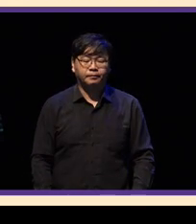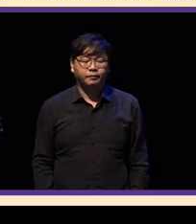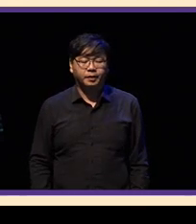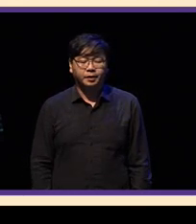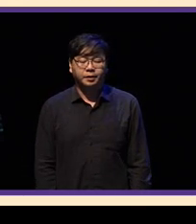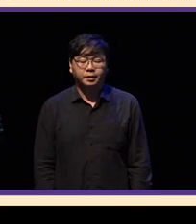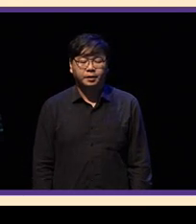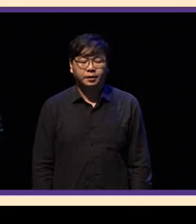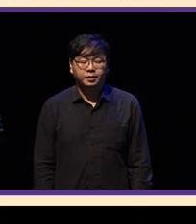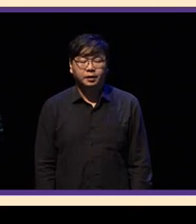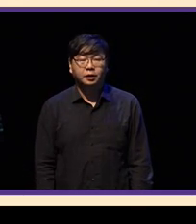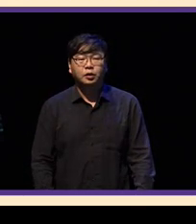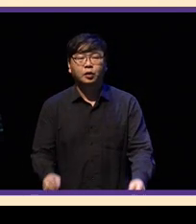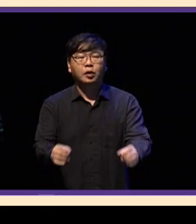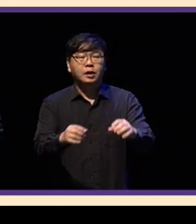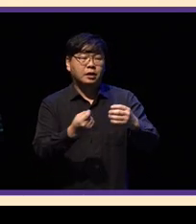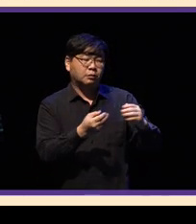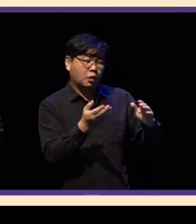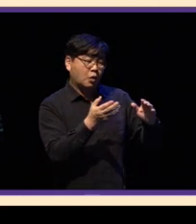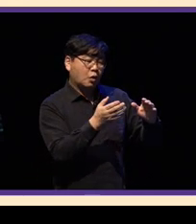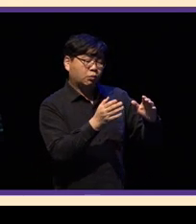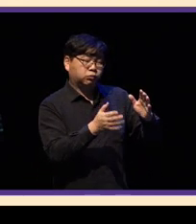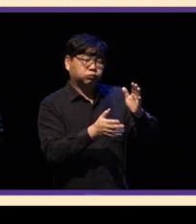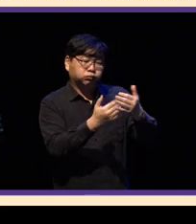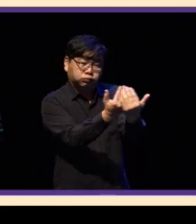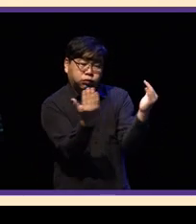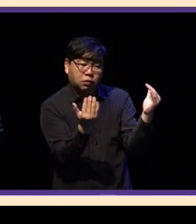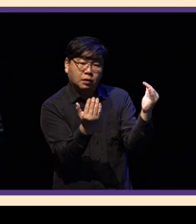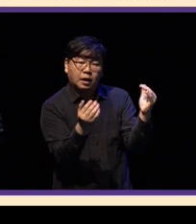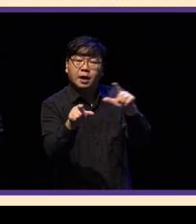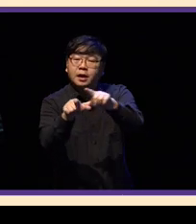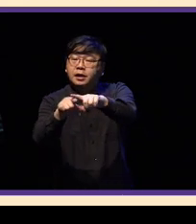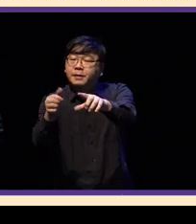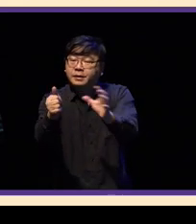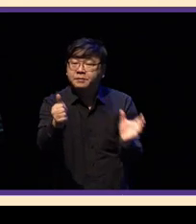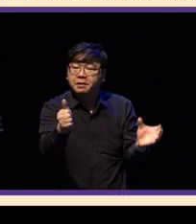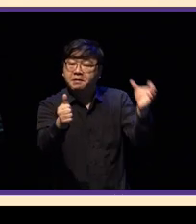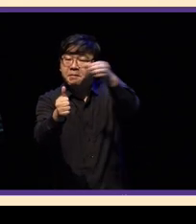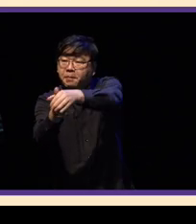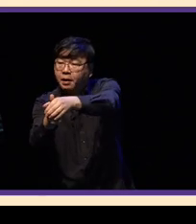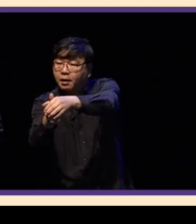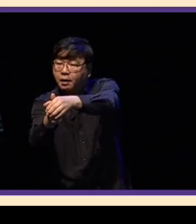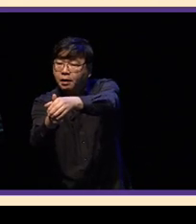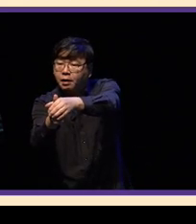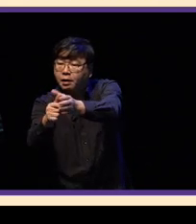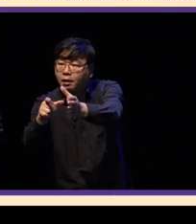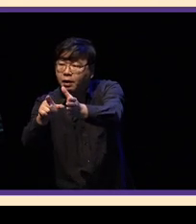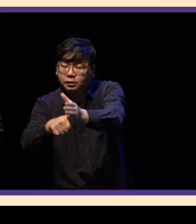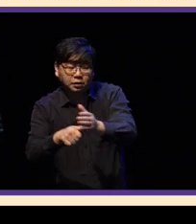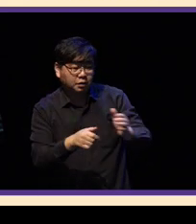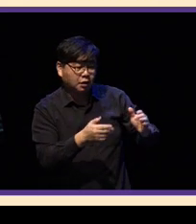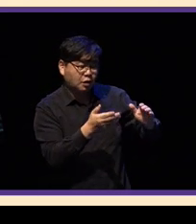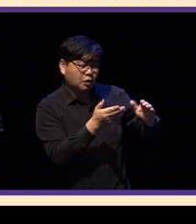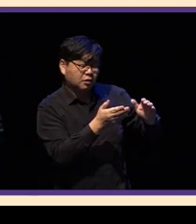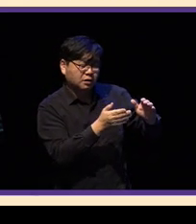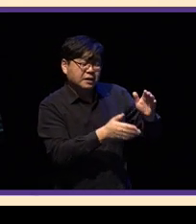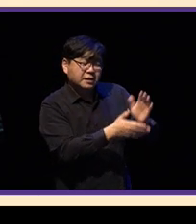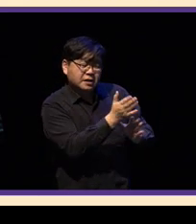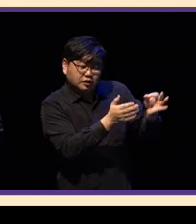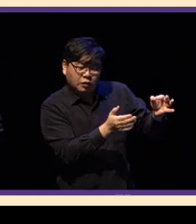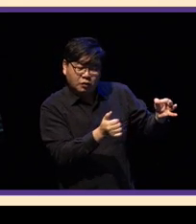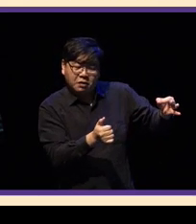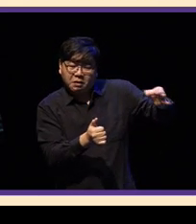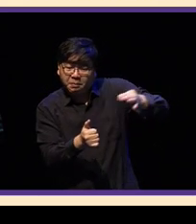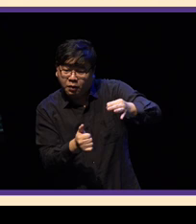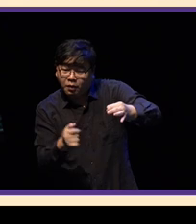특히 이제 민간 위탁 공공공간 같은 경우는 지방비나 공공기관 예산을 매칭해서 오는 걸 좀 권장하고 있습니다. 저희